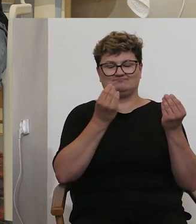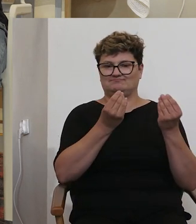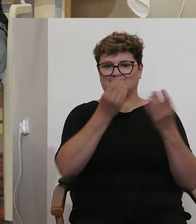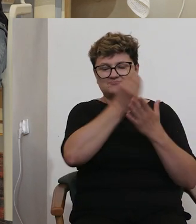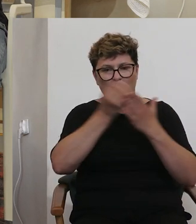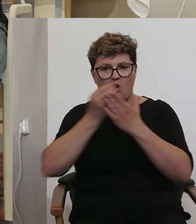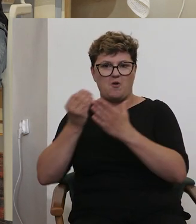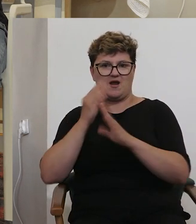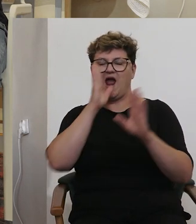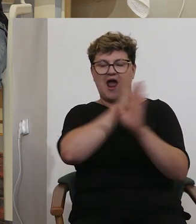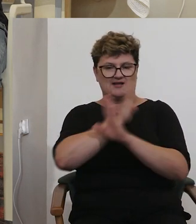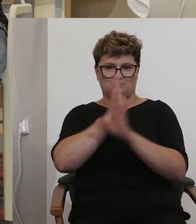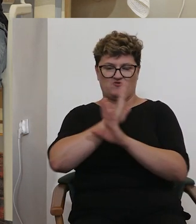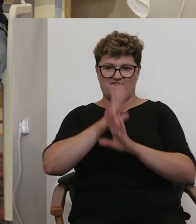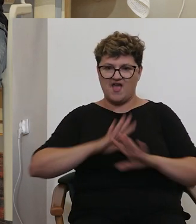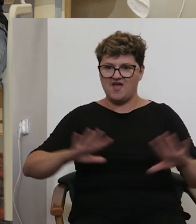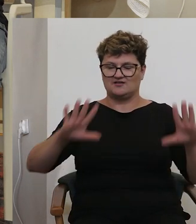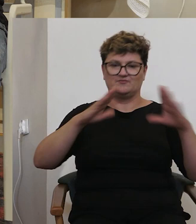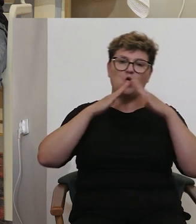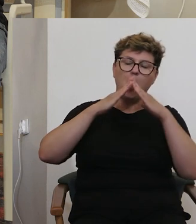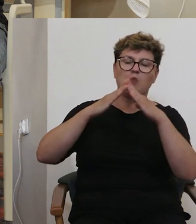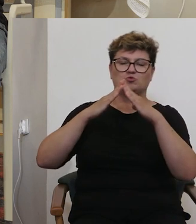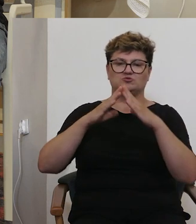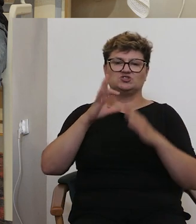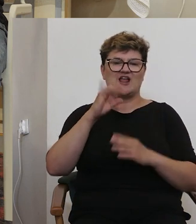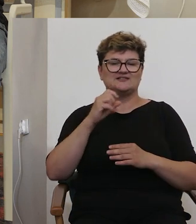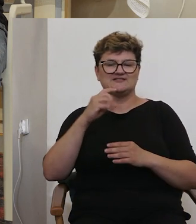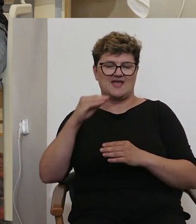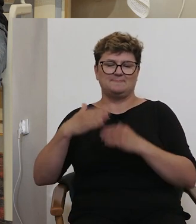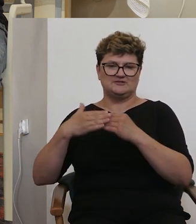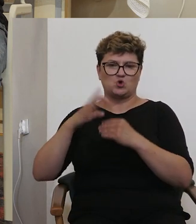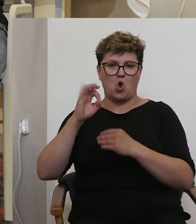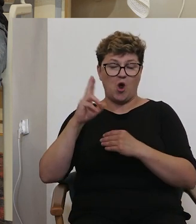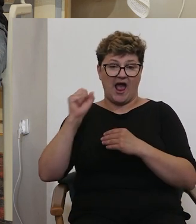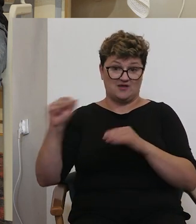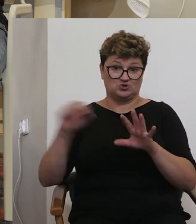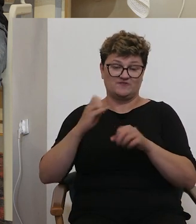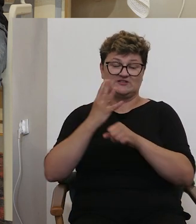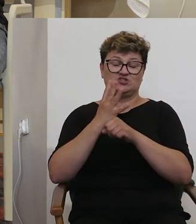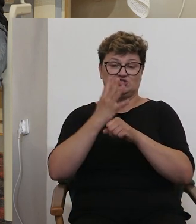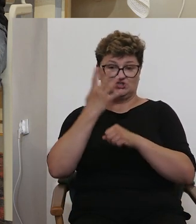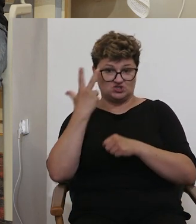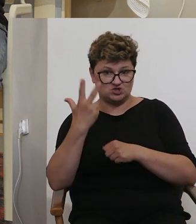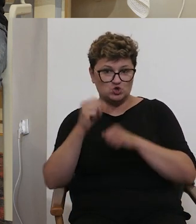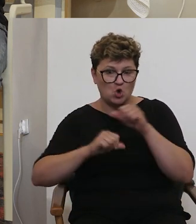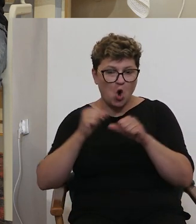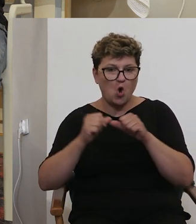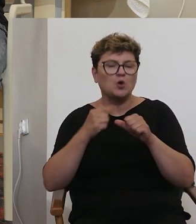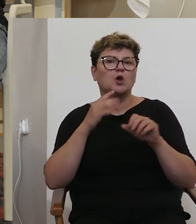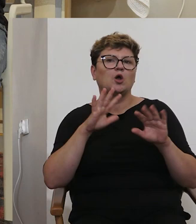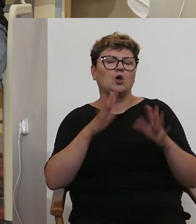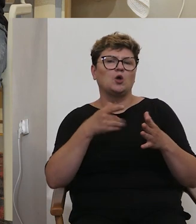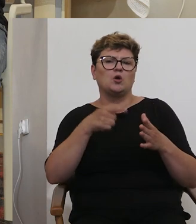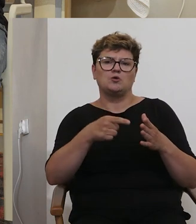atmosferę, która panowała w obozie w Sielcach nad Oką w 1943 roku i wynika z tego,